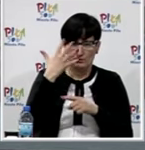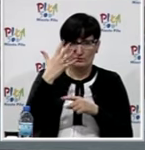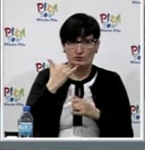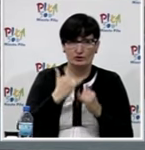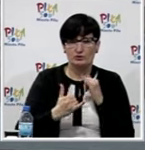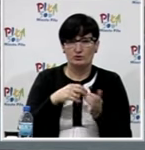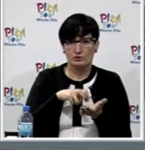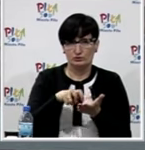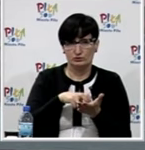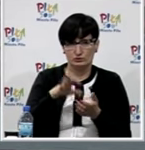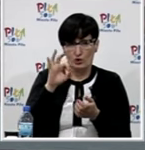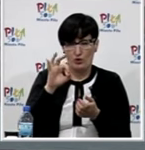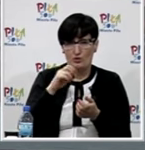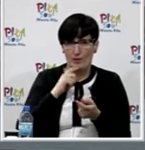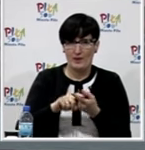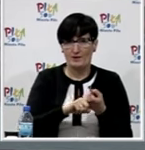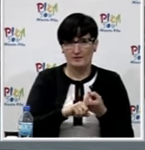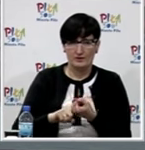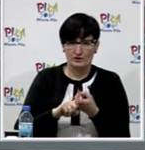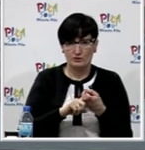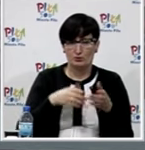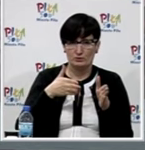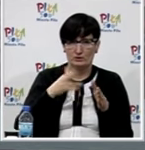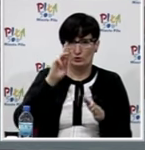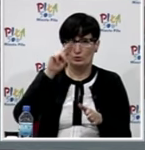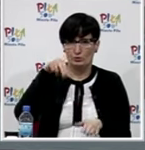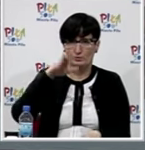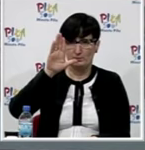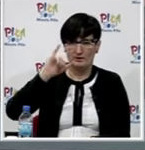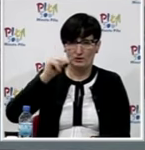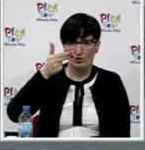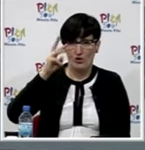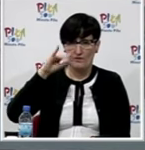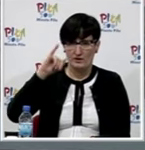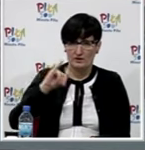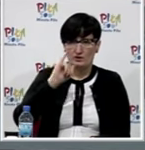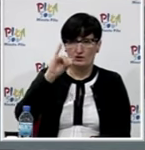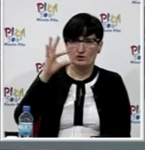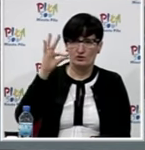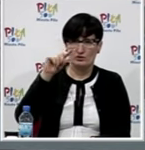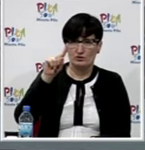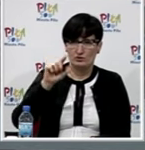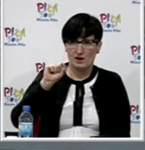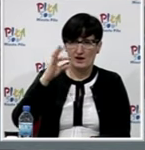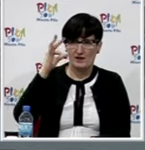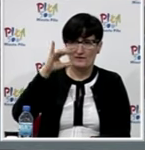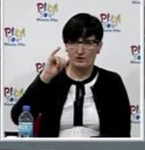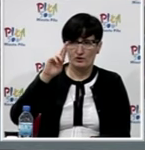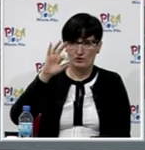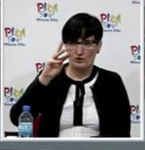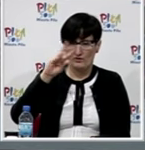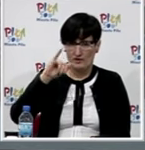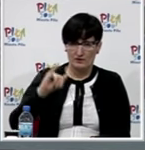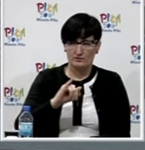o nawiązanie do Rubinowej i Szafirowej, bo tak to pomiędzy tymi dwoma